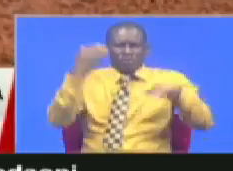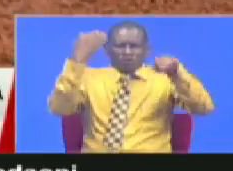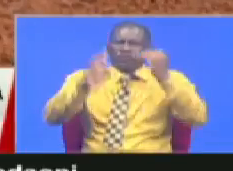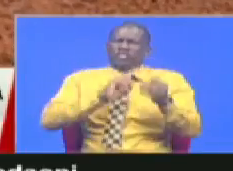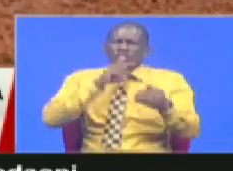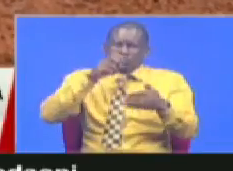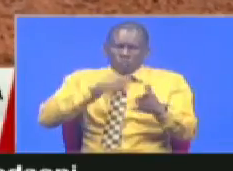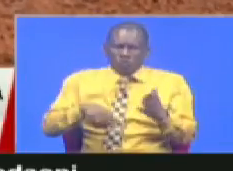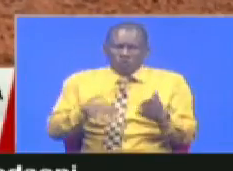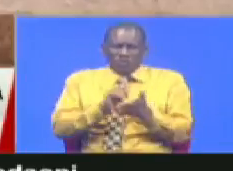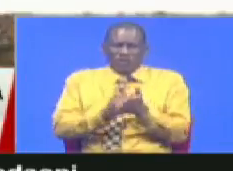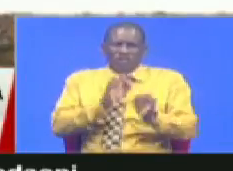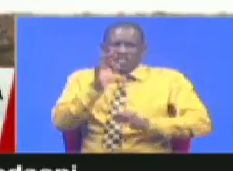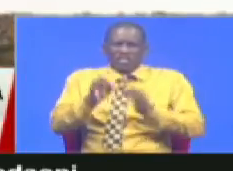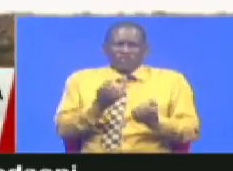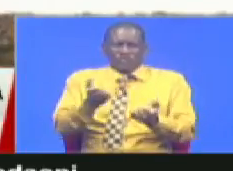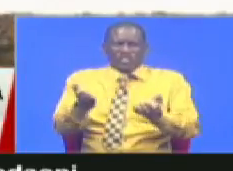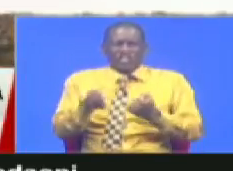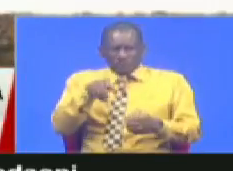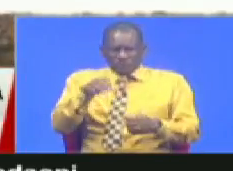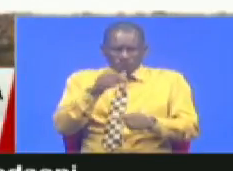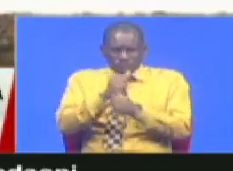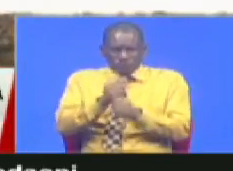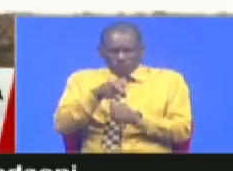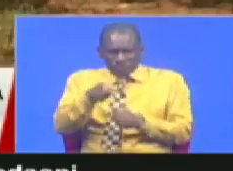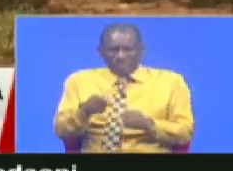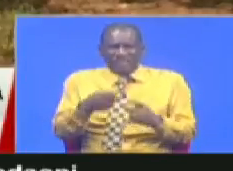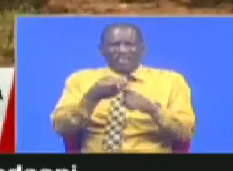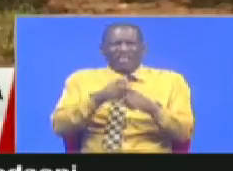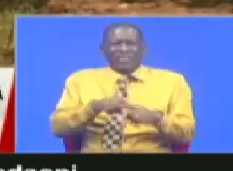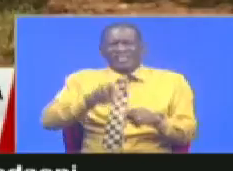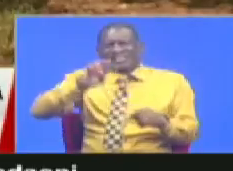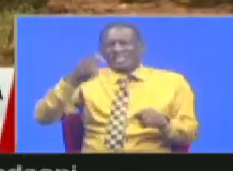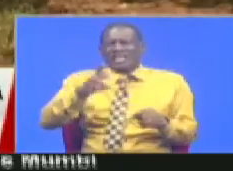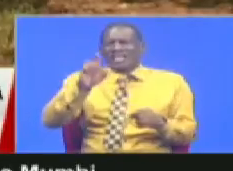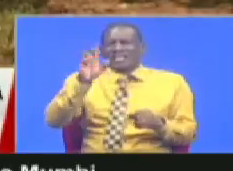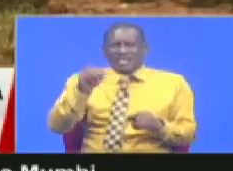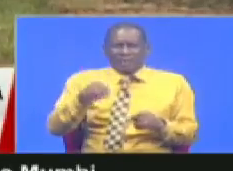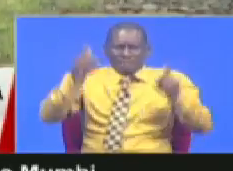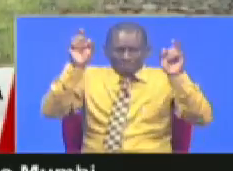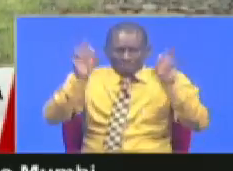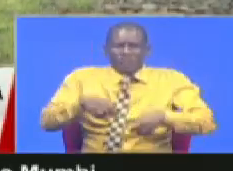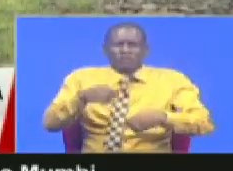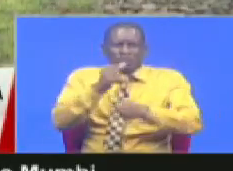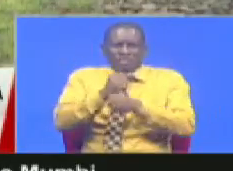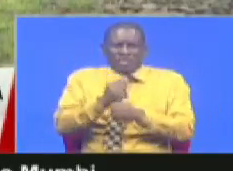kwamba ikiwa kuna haja ya hilo kufanyika, basi bwawa la pili ni sharti lijengwe.